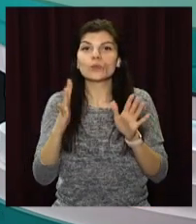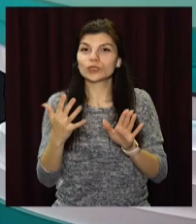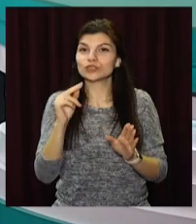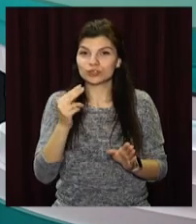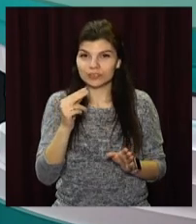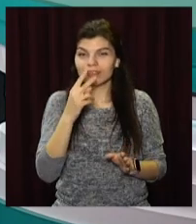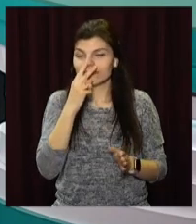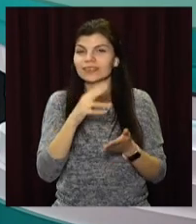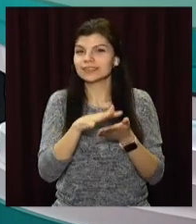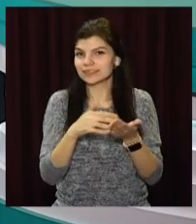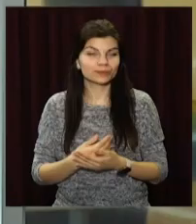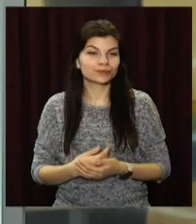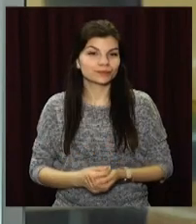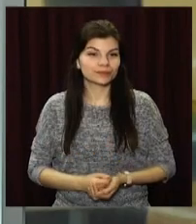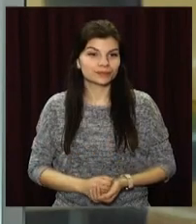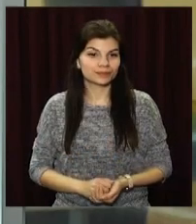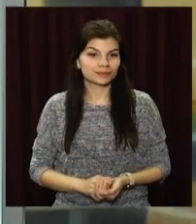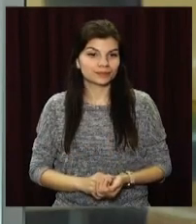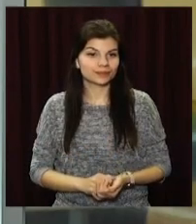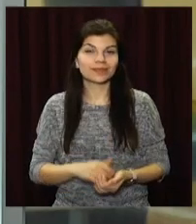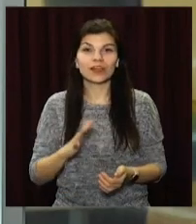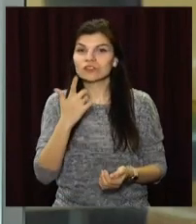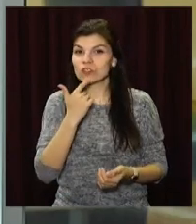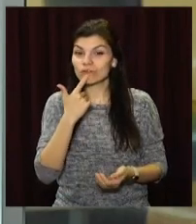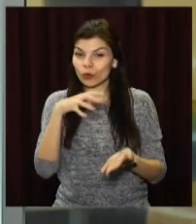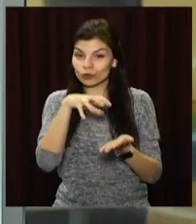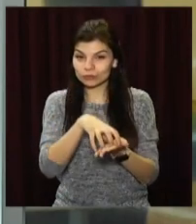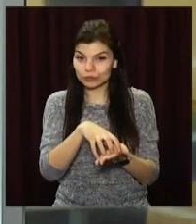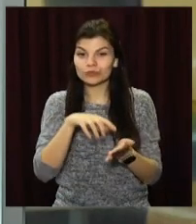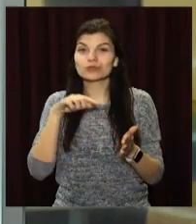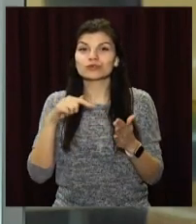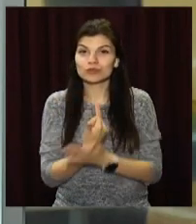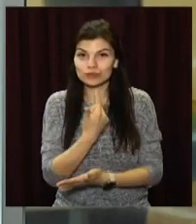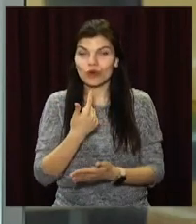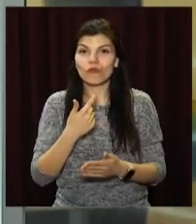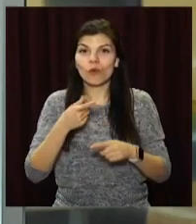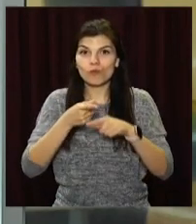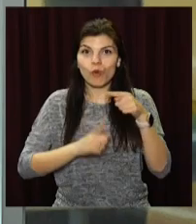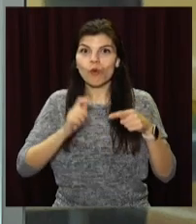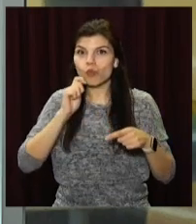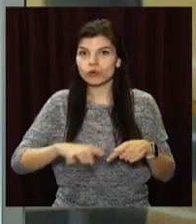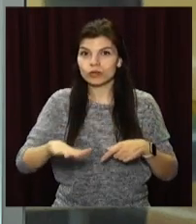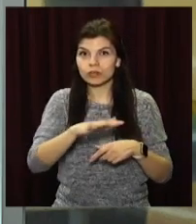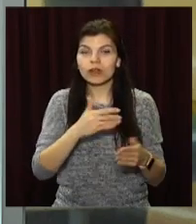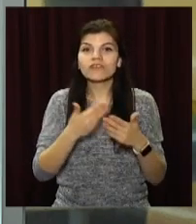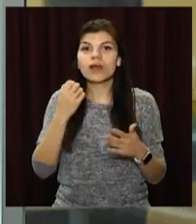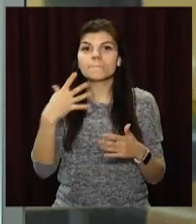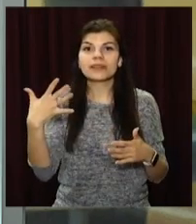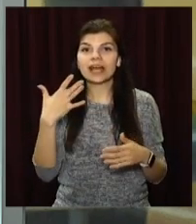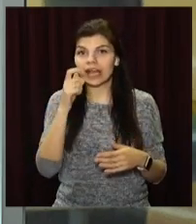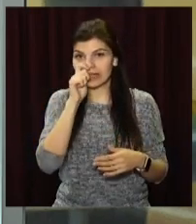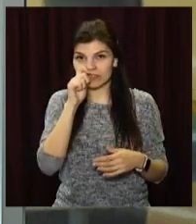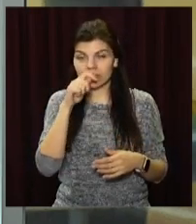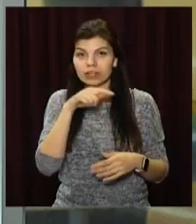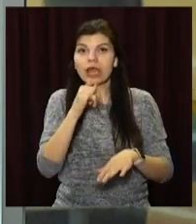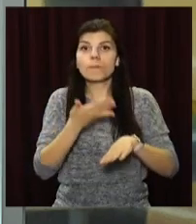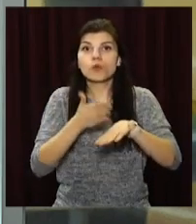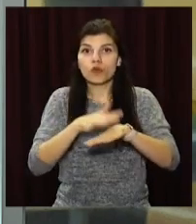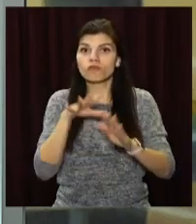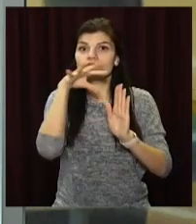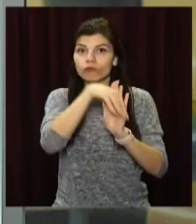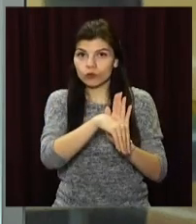четверга дивіться просто зараз. В червоній зоні знову половина України. Від 15 квітня там і